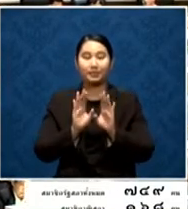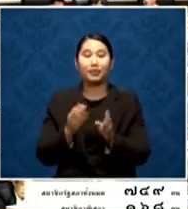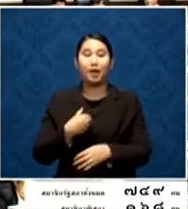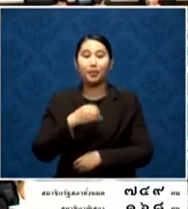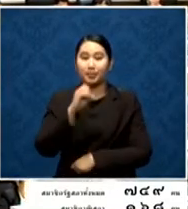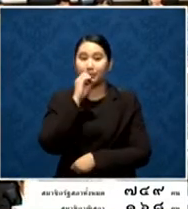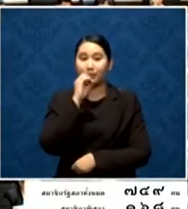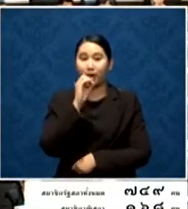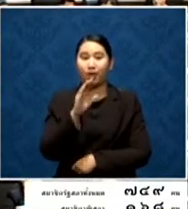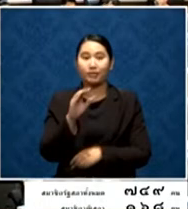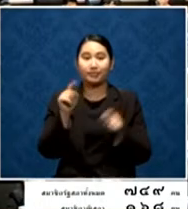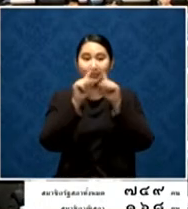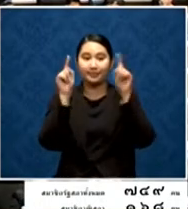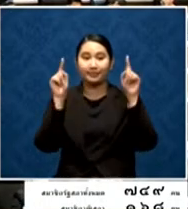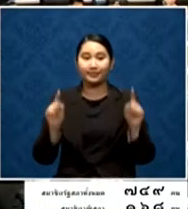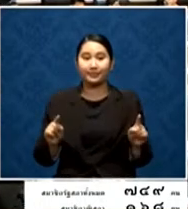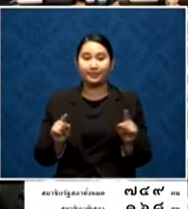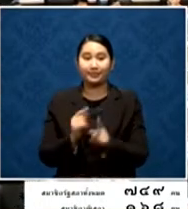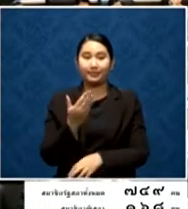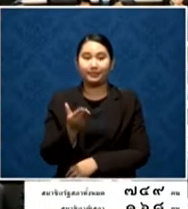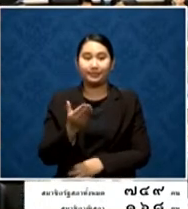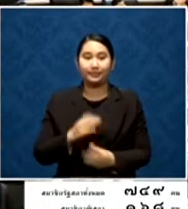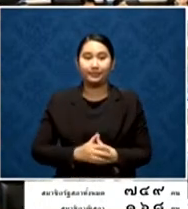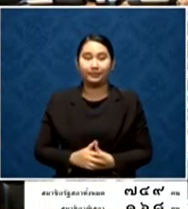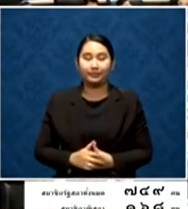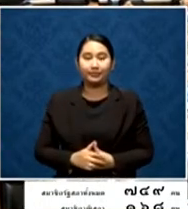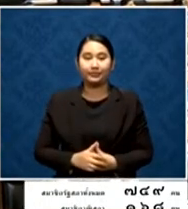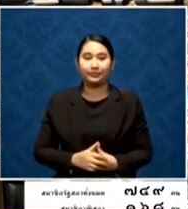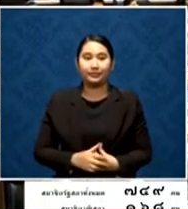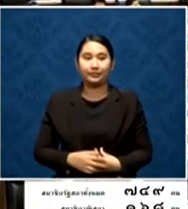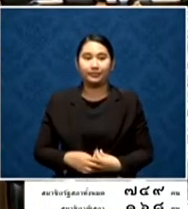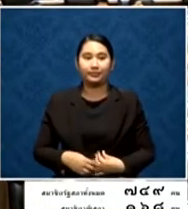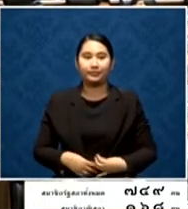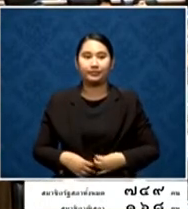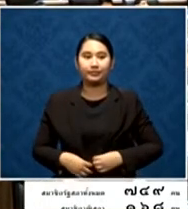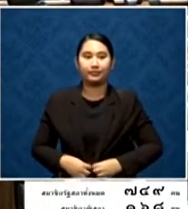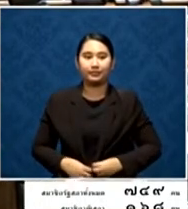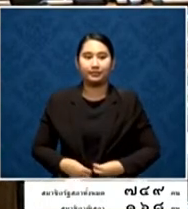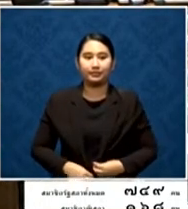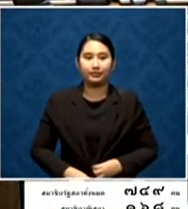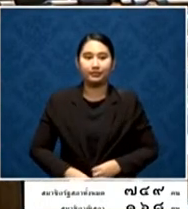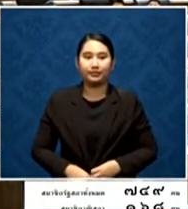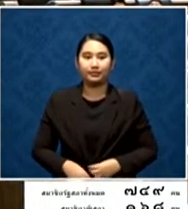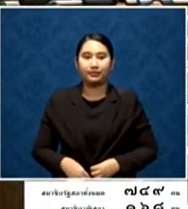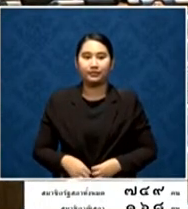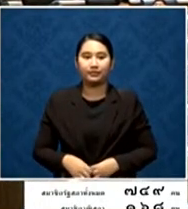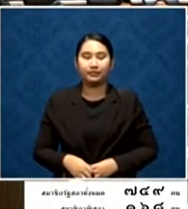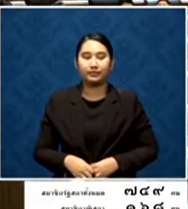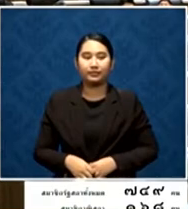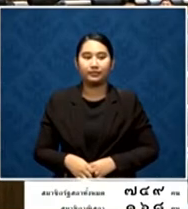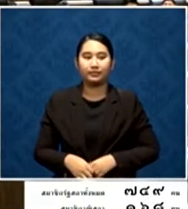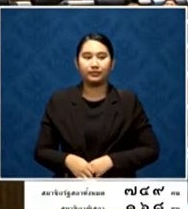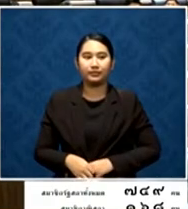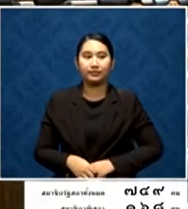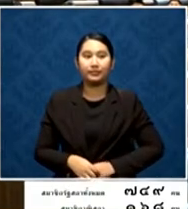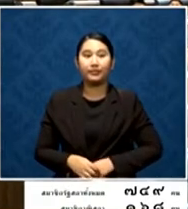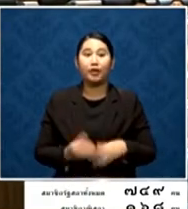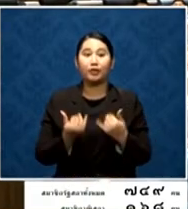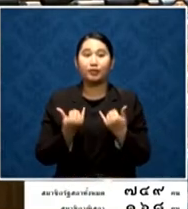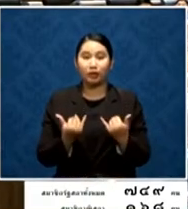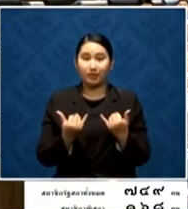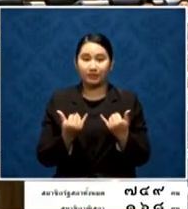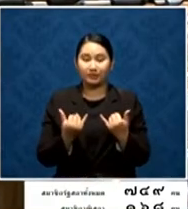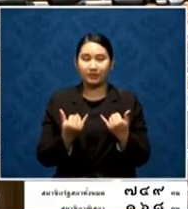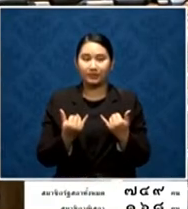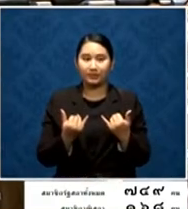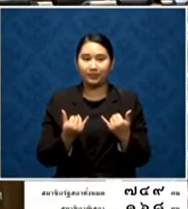ไม่สูงเท่านี้อย่างเช่นเรื่องการเอ่ยถึงมาตรา112เนี่ยนะครับทางที่พรรคฝ่ายค้านตอนนั้นพรรคก้าวไกลอยู่ในฐานะ